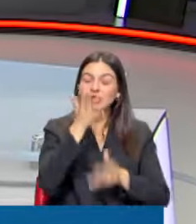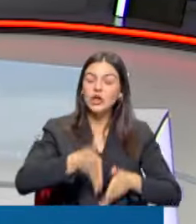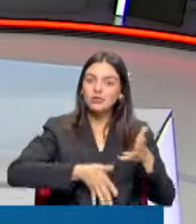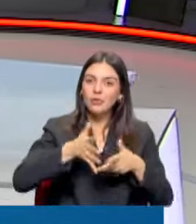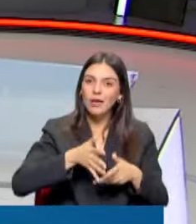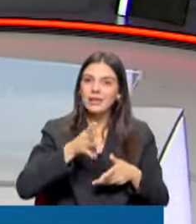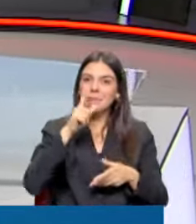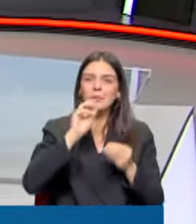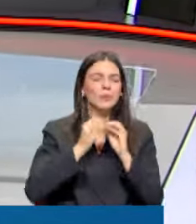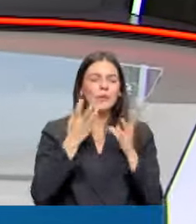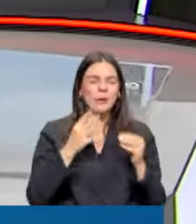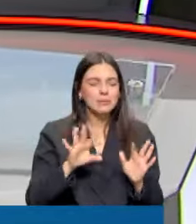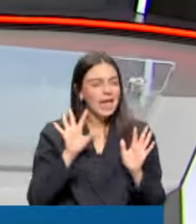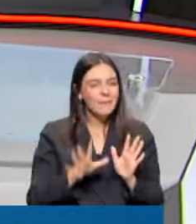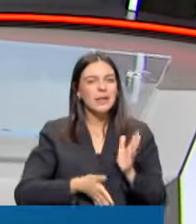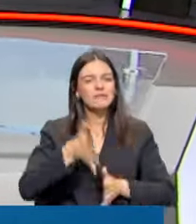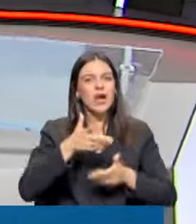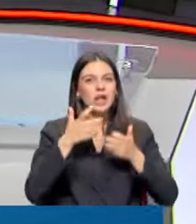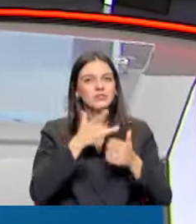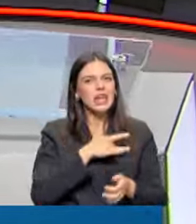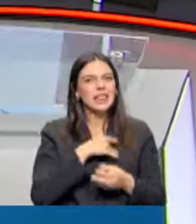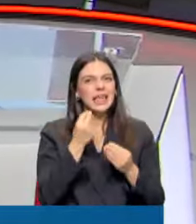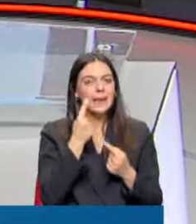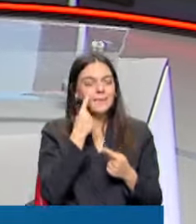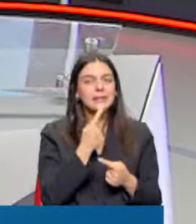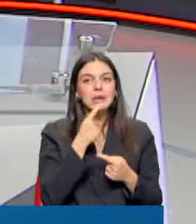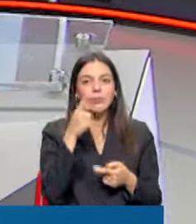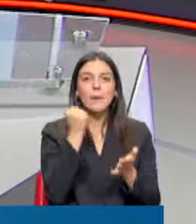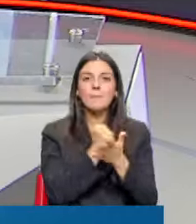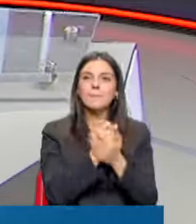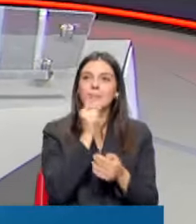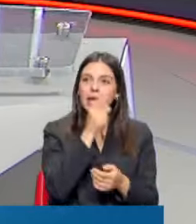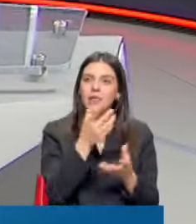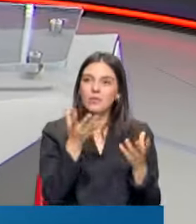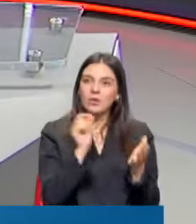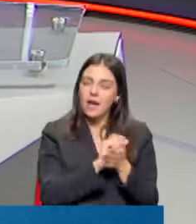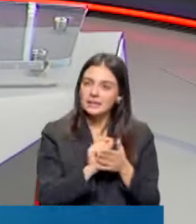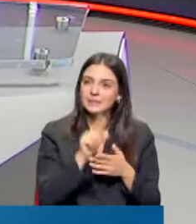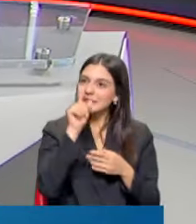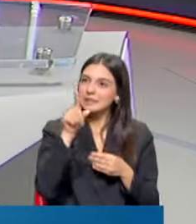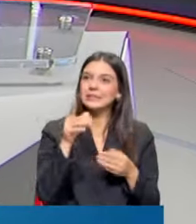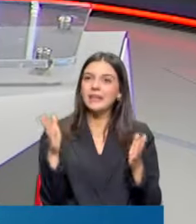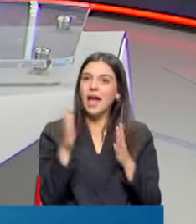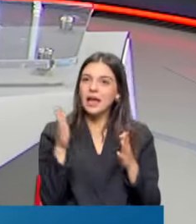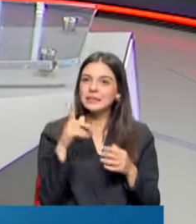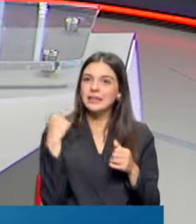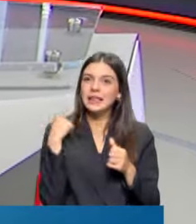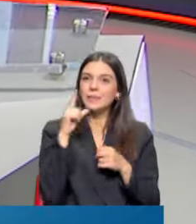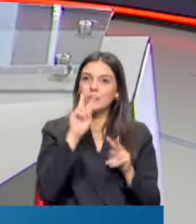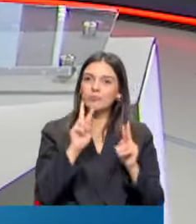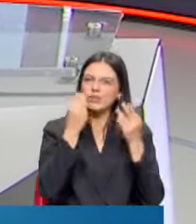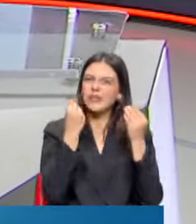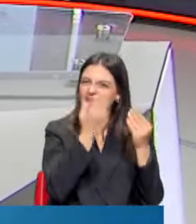bir tedirginlik olmasın, hem de sokak canlılarına iyi bakılsın diye bu mektubu kaleme aldık. Bu arada sizin aracılığınızla yine müjdemi